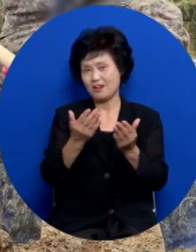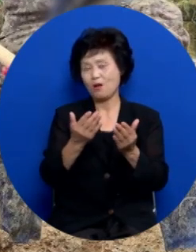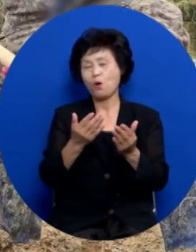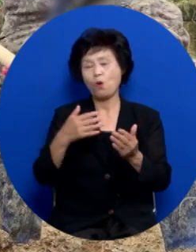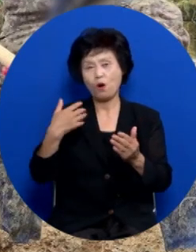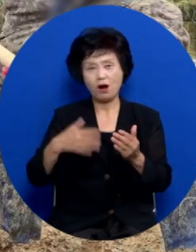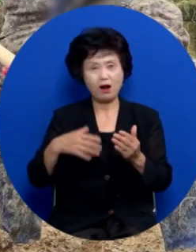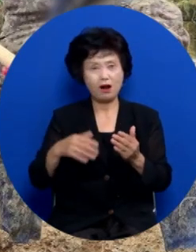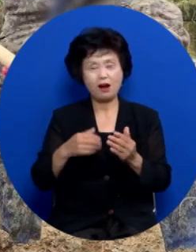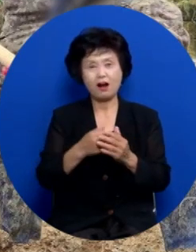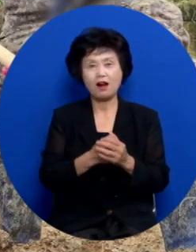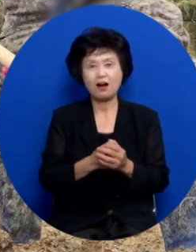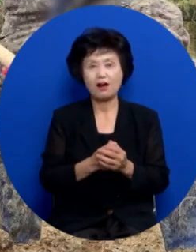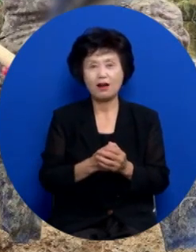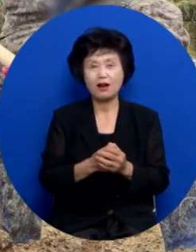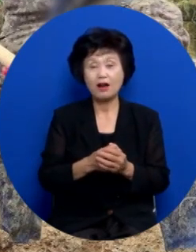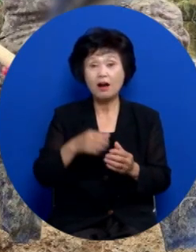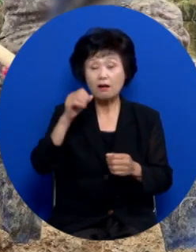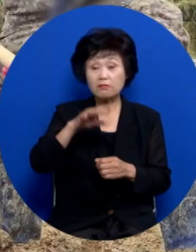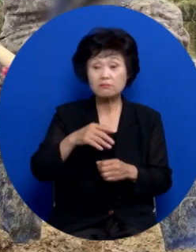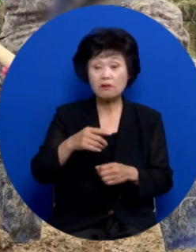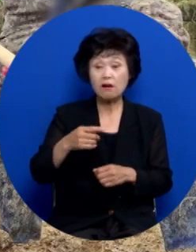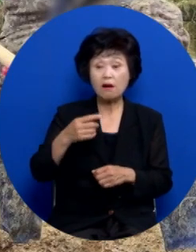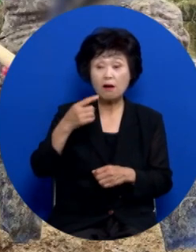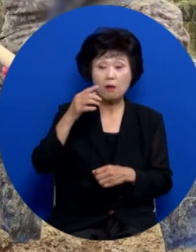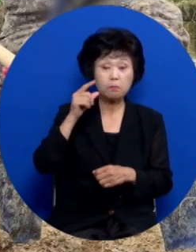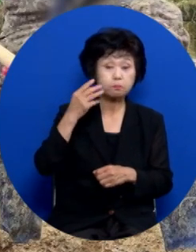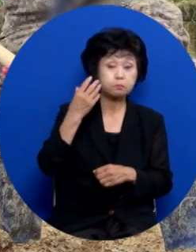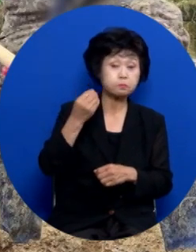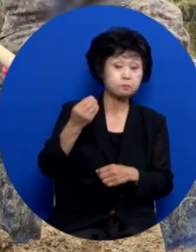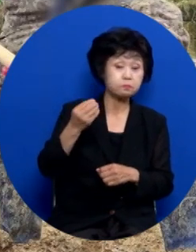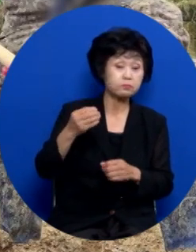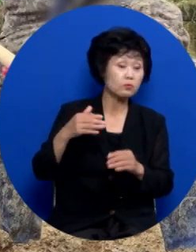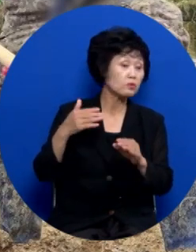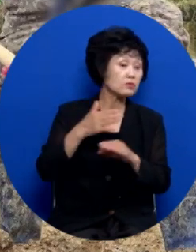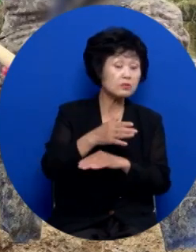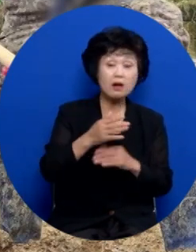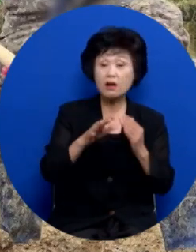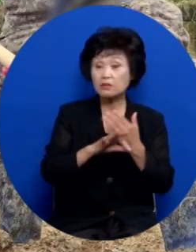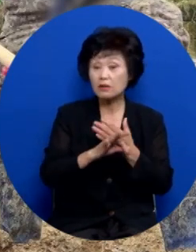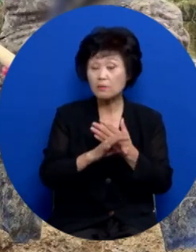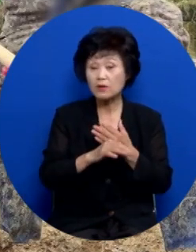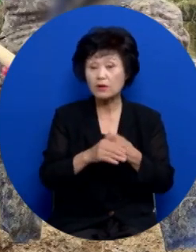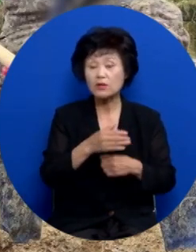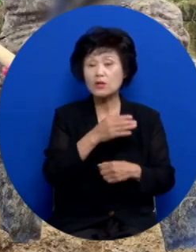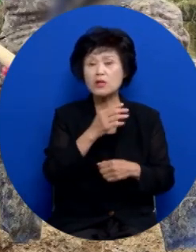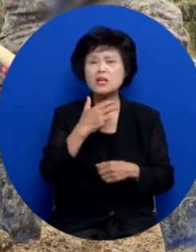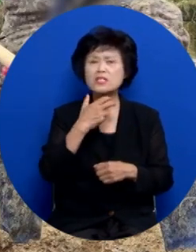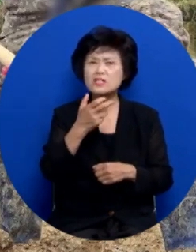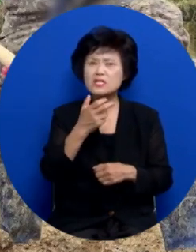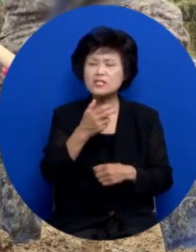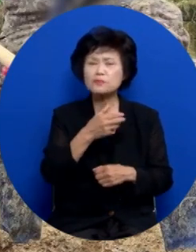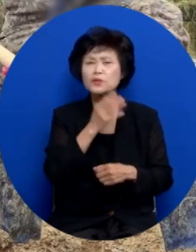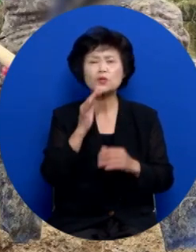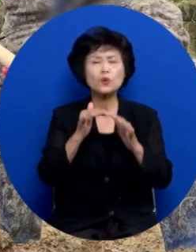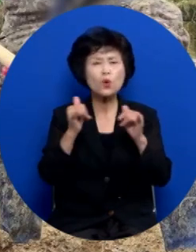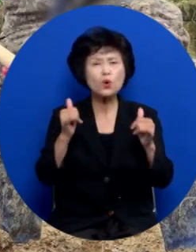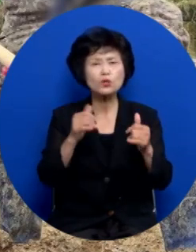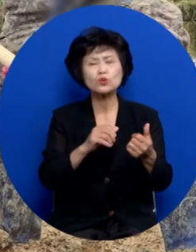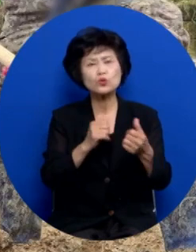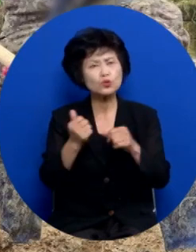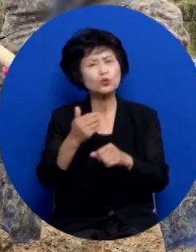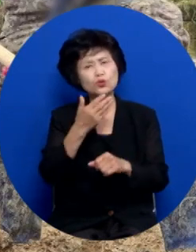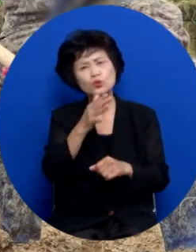일이고 그냥 눈여겨 보지 않고 스쳐 지나갔더라면 그 70대 노인의 생명을 잃을